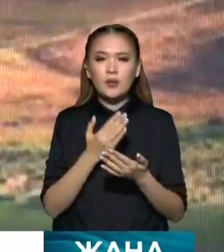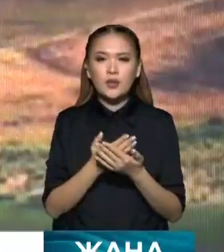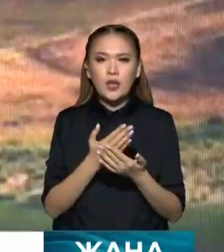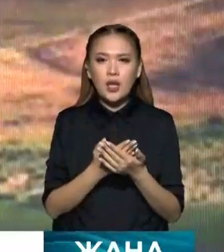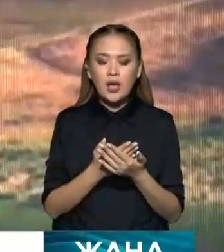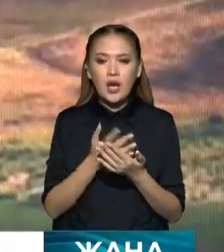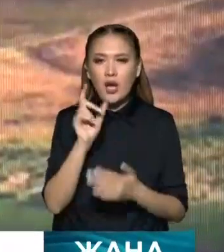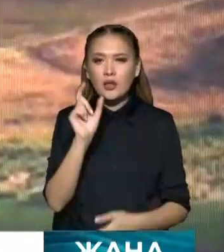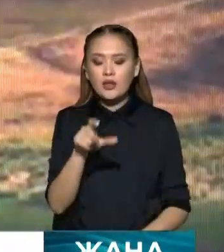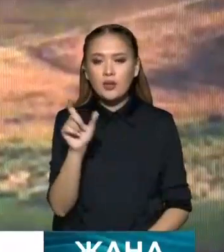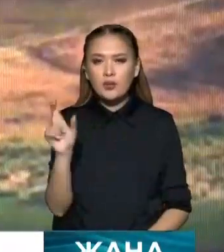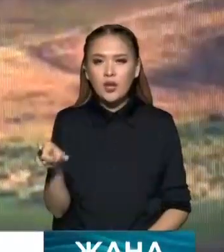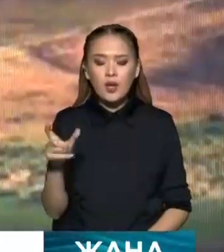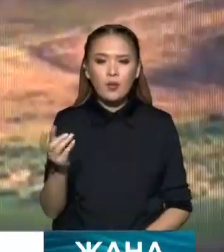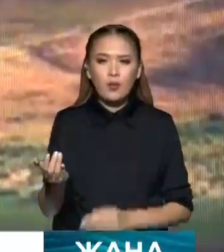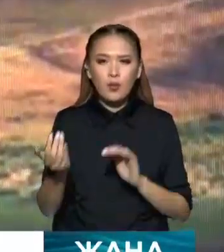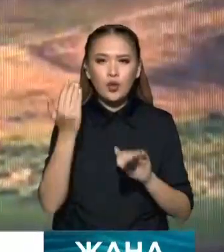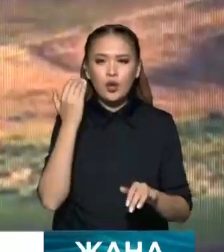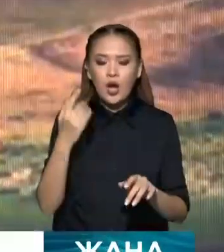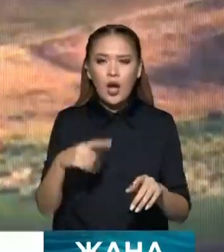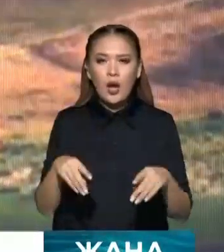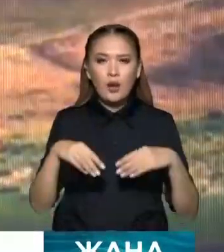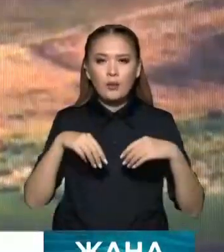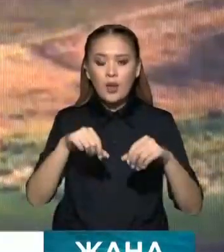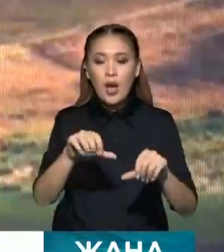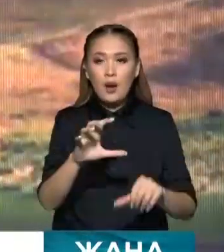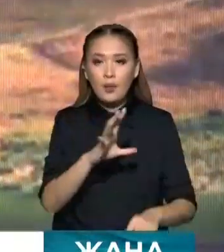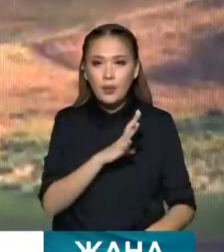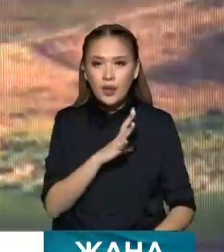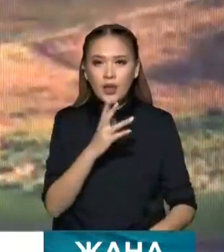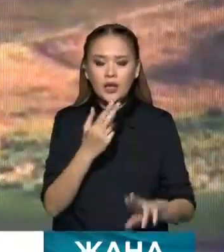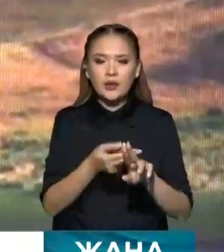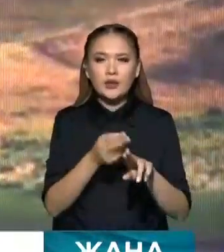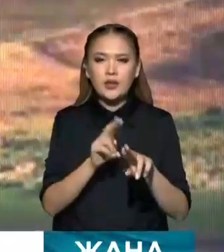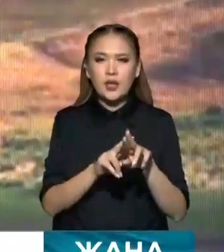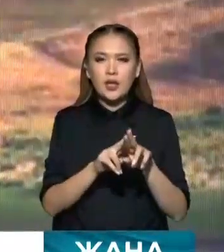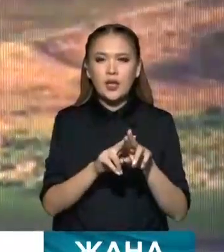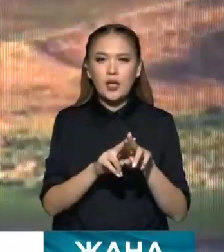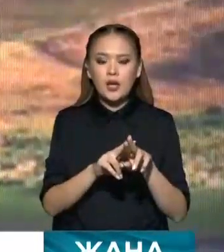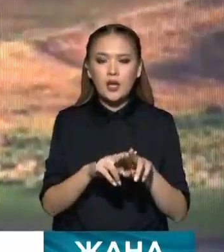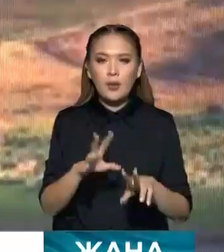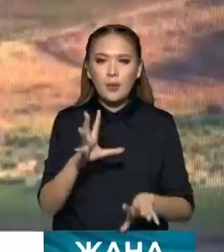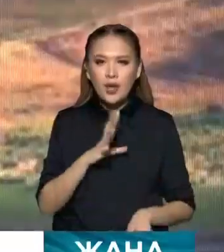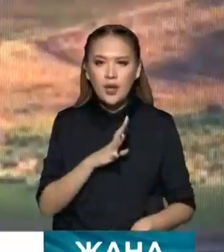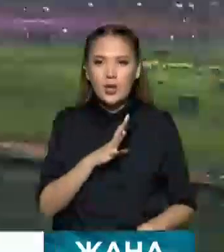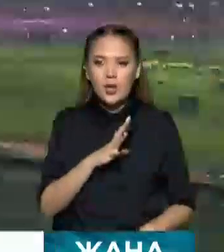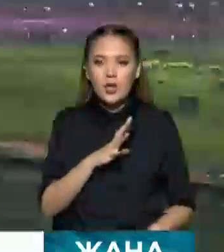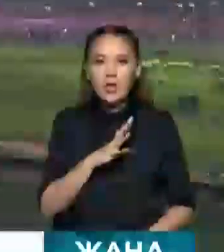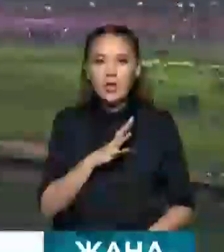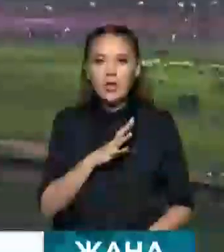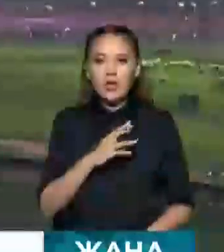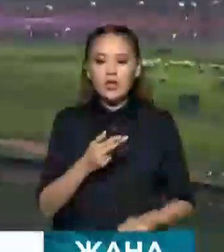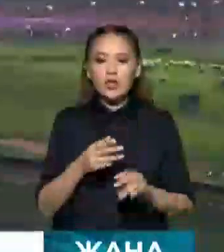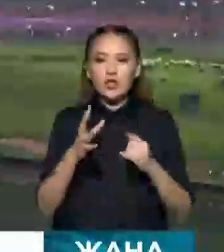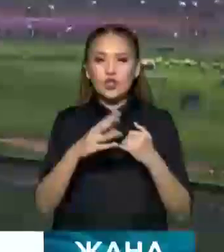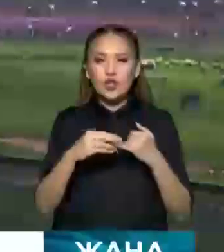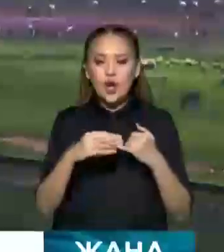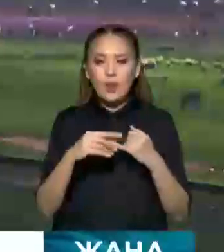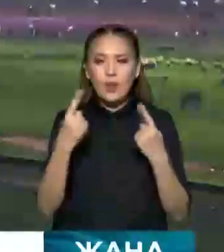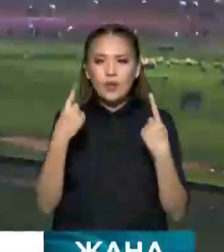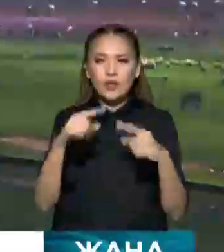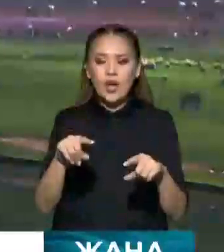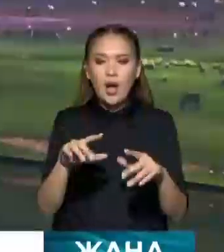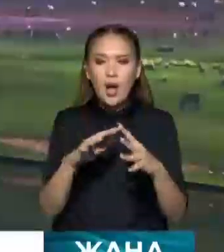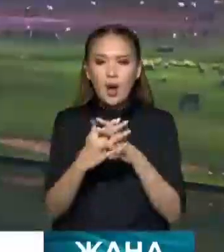бір азаматтар сол жерге бұрын егін еккен болатын болса, онда сол жерге парапар жерді басқа